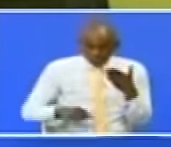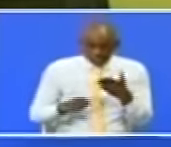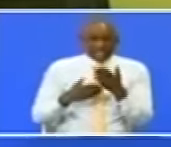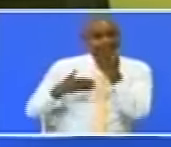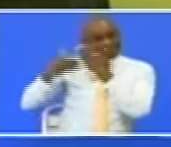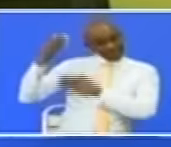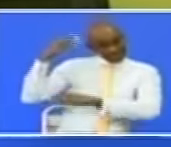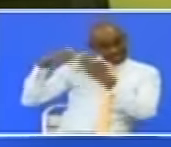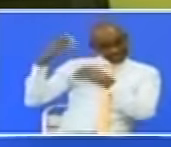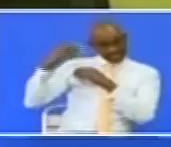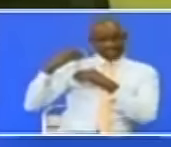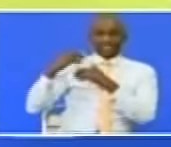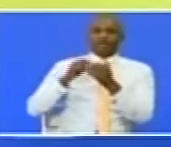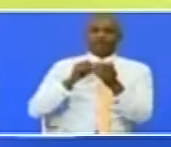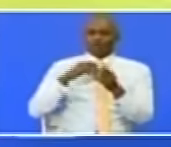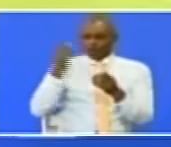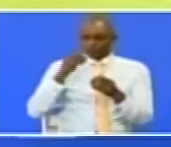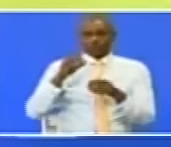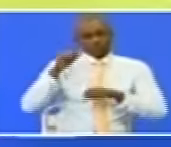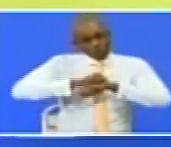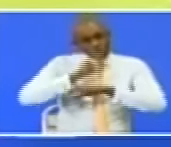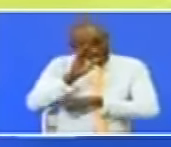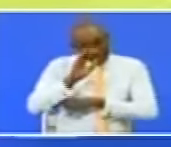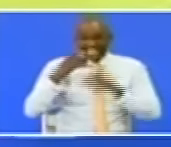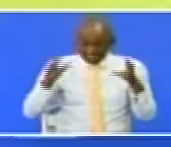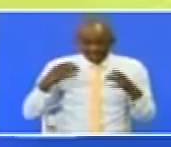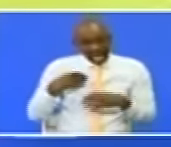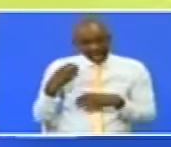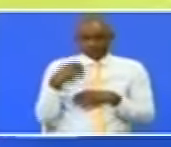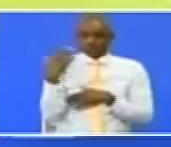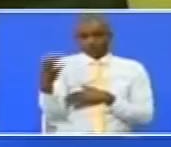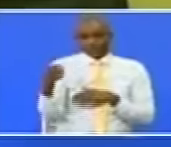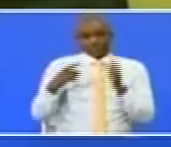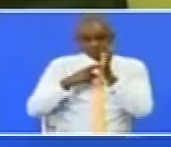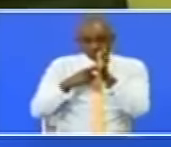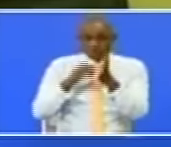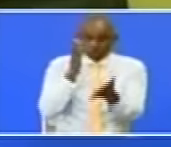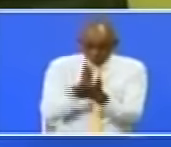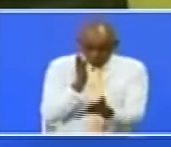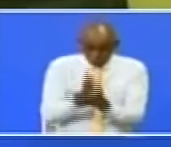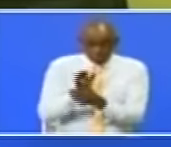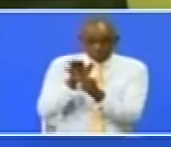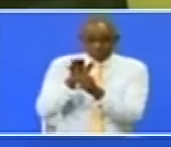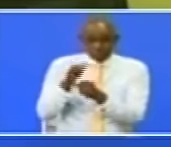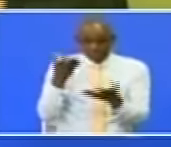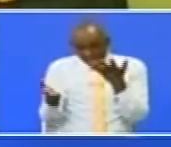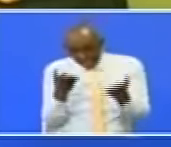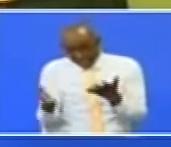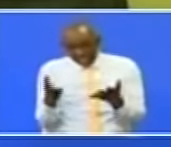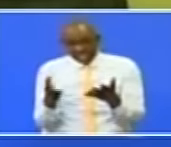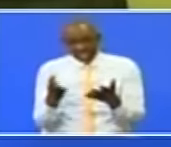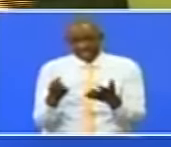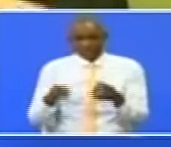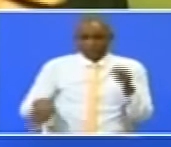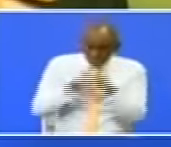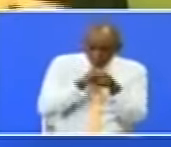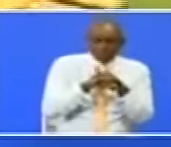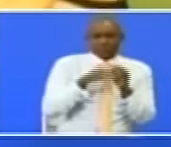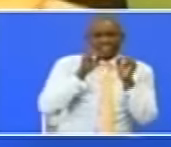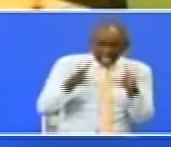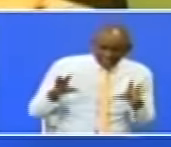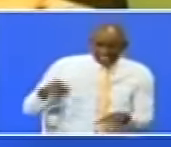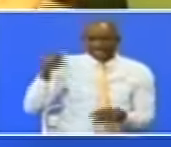previous progress reports of this child. We don't have any kind of discrimination of sending pupils away, you know, this